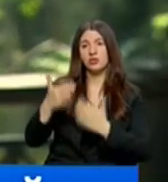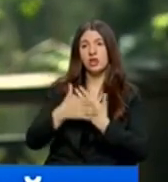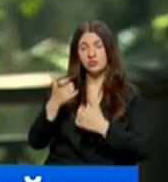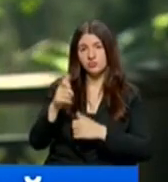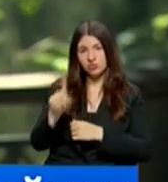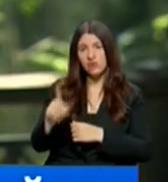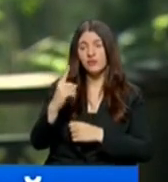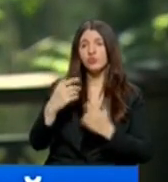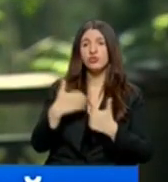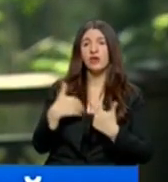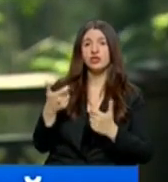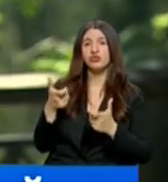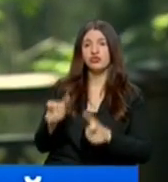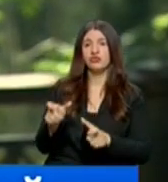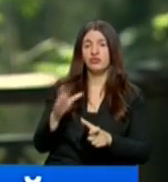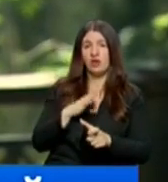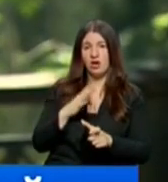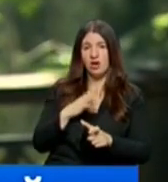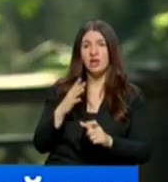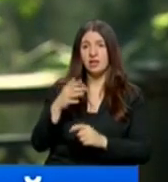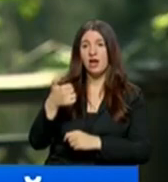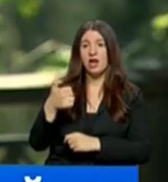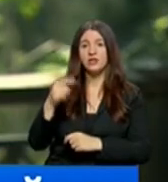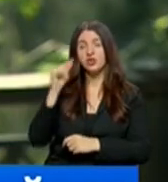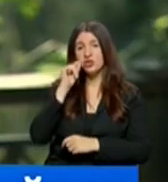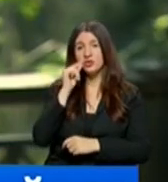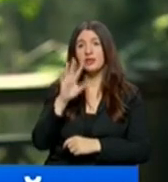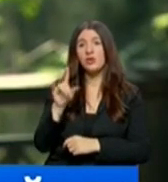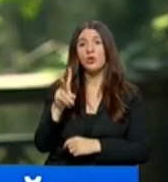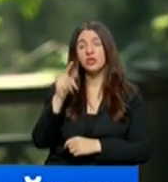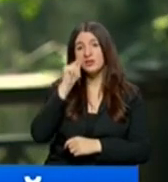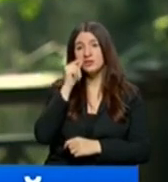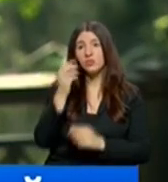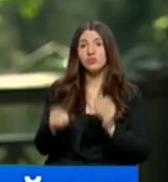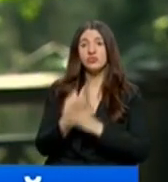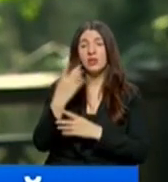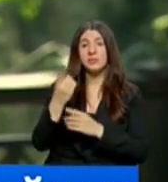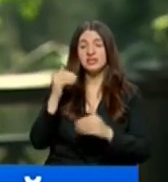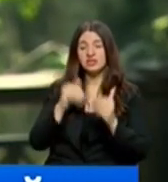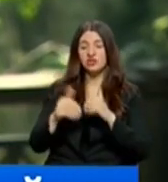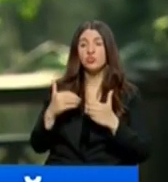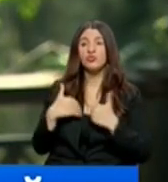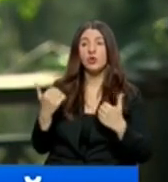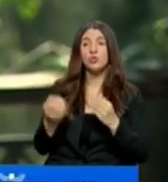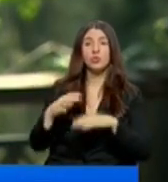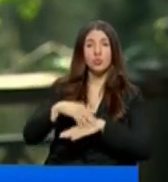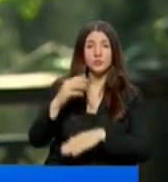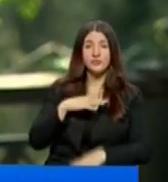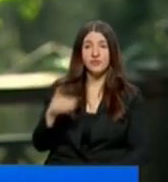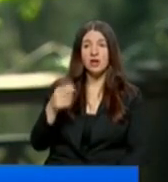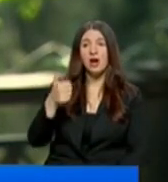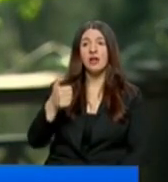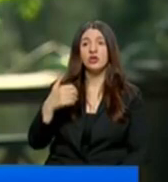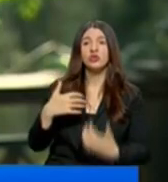yardımcısı, bir de güvenlikçi oluyor. Hmm. Yani 6 kişiden değil, 12 kişiden oluşan bir seçim güvenliği komisyonumuz var.